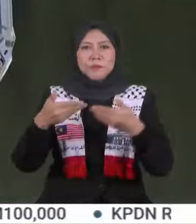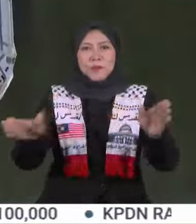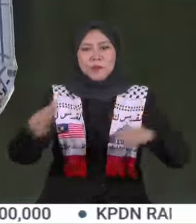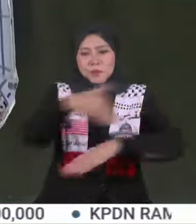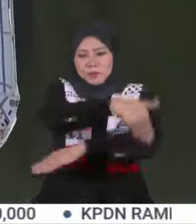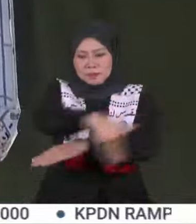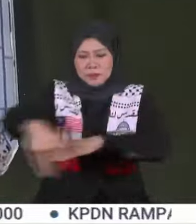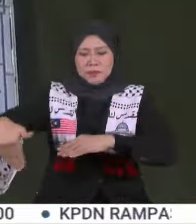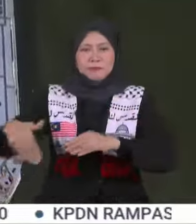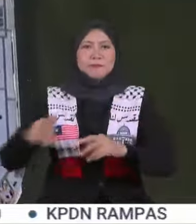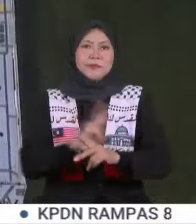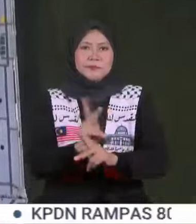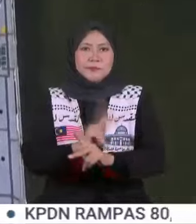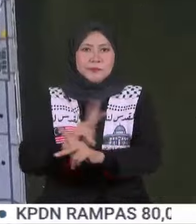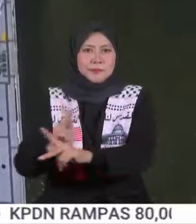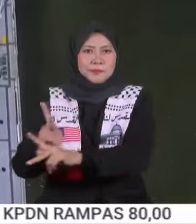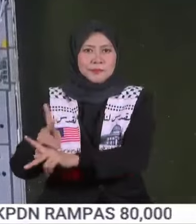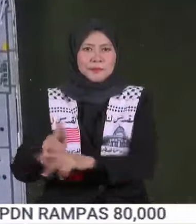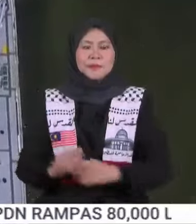sempadan.